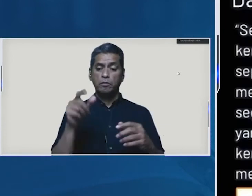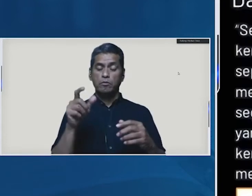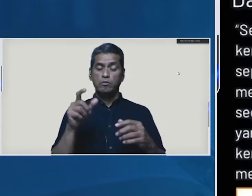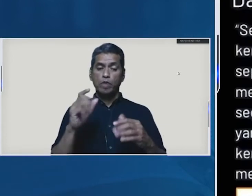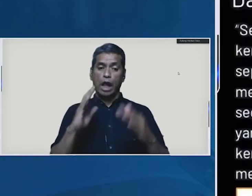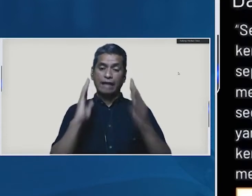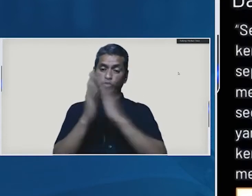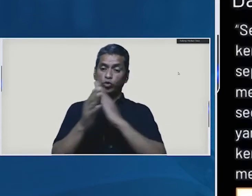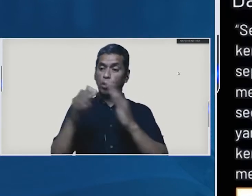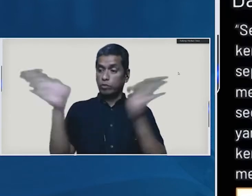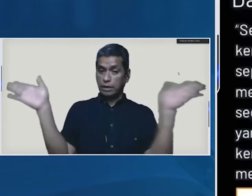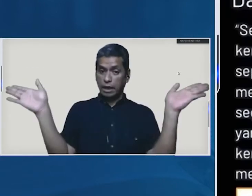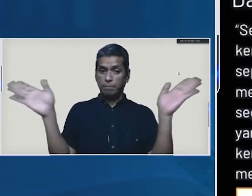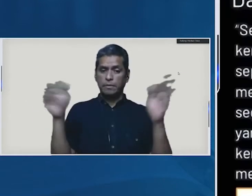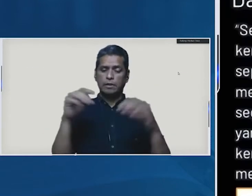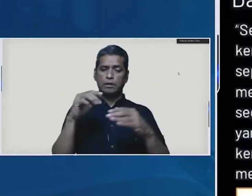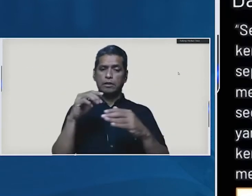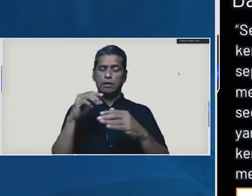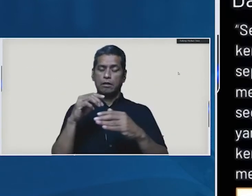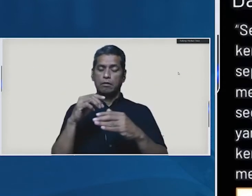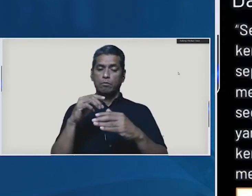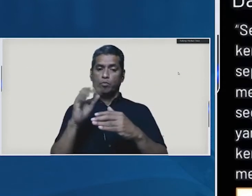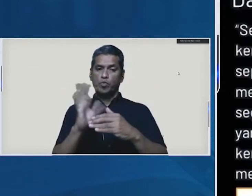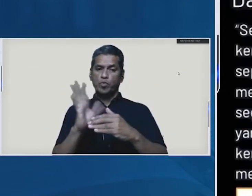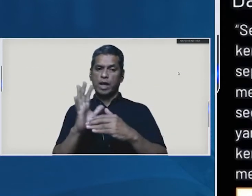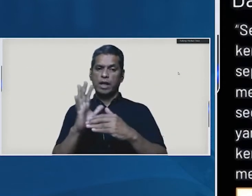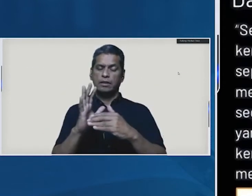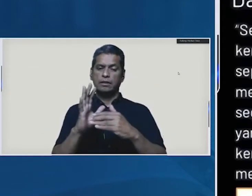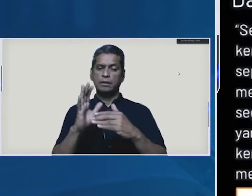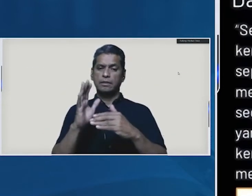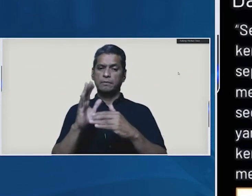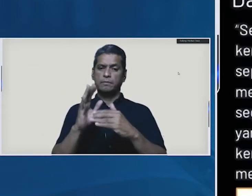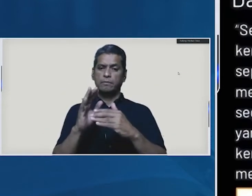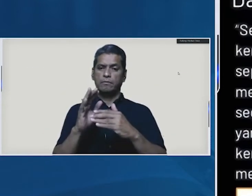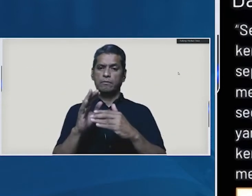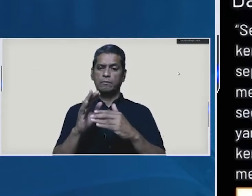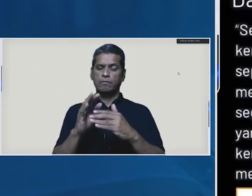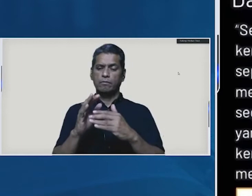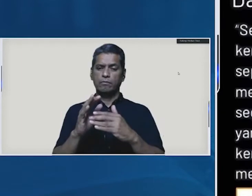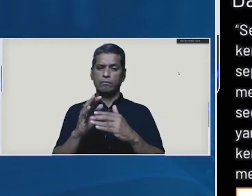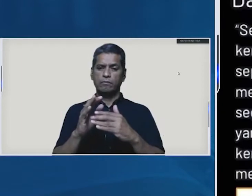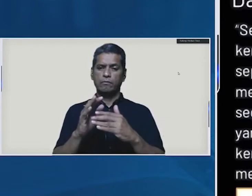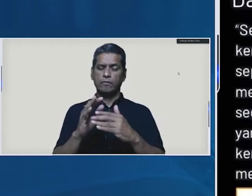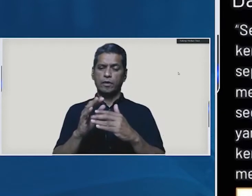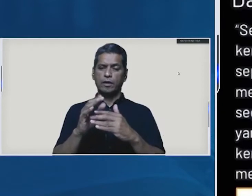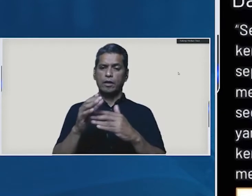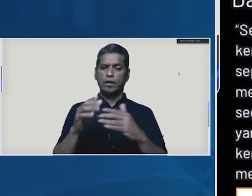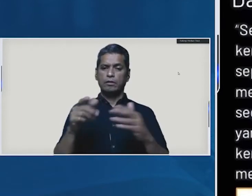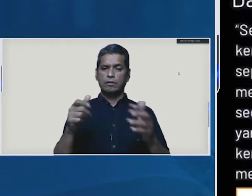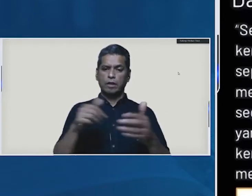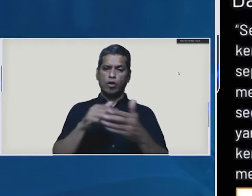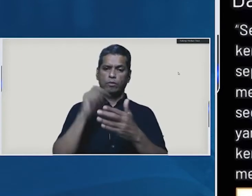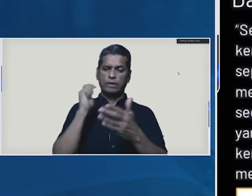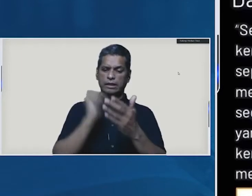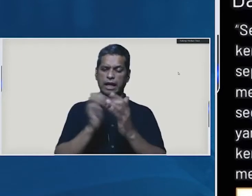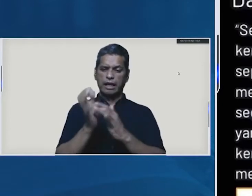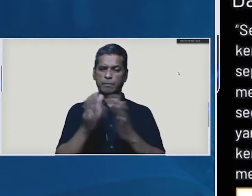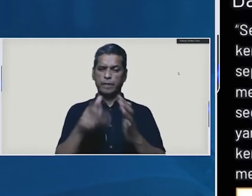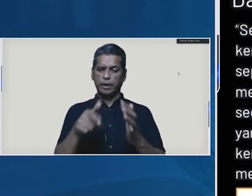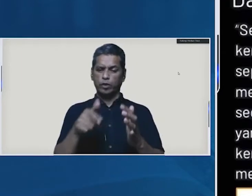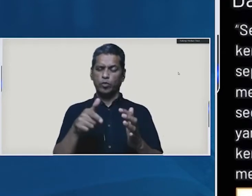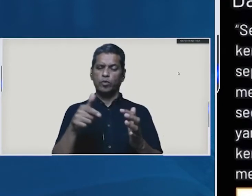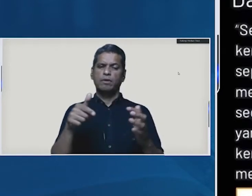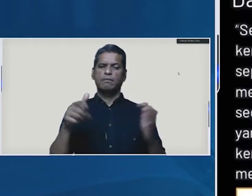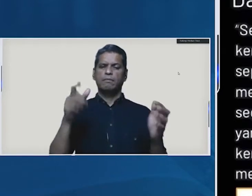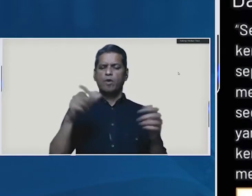Anda harus bernafas menarik nafas dengan bertumpu kepada luka di tangan di kaki menarik nafas